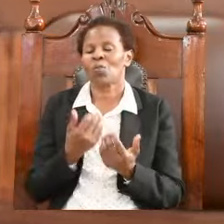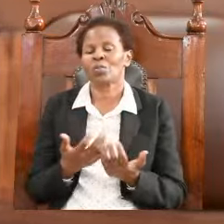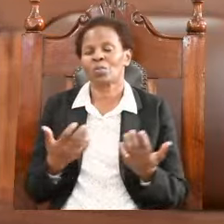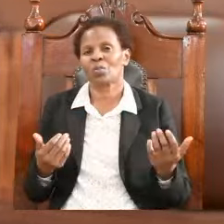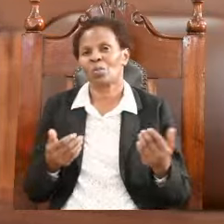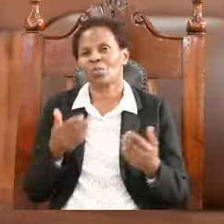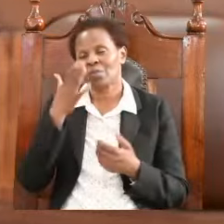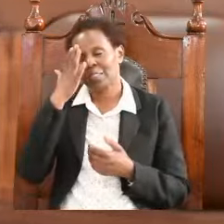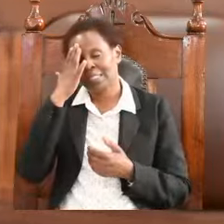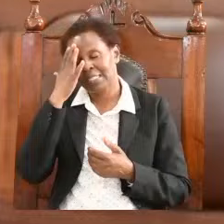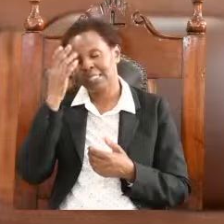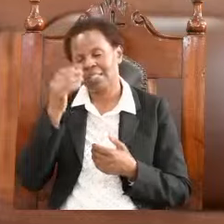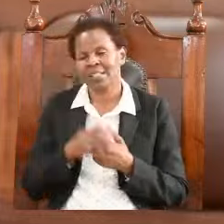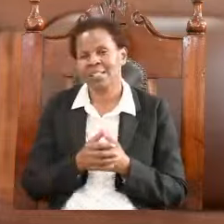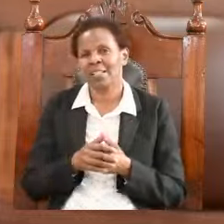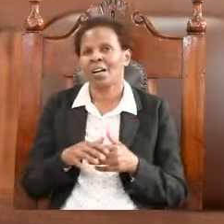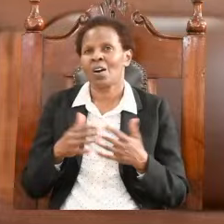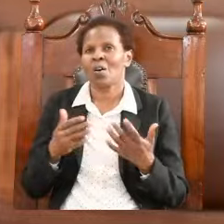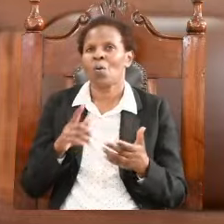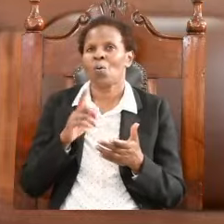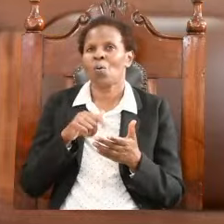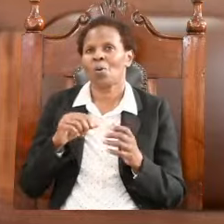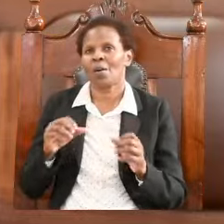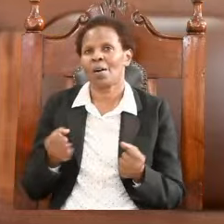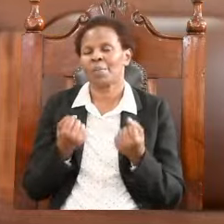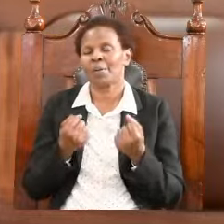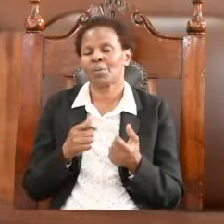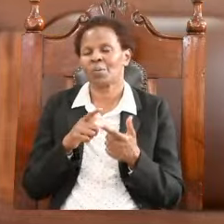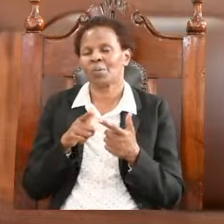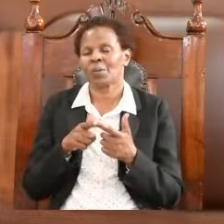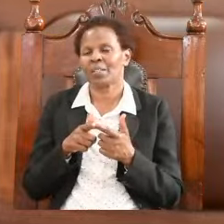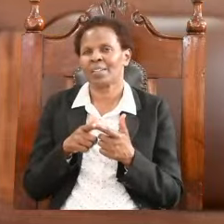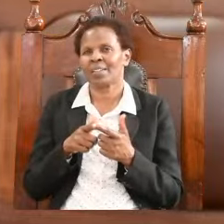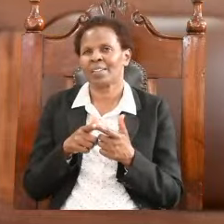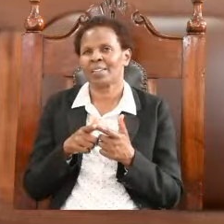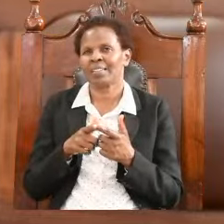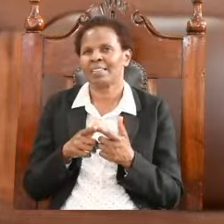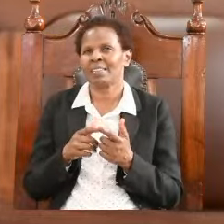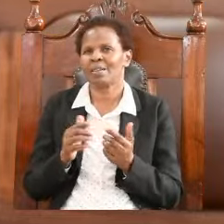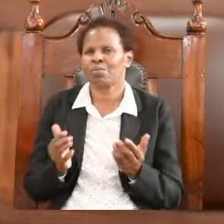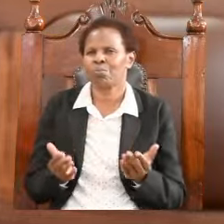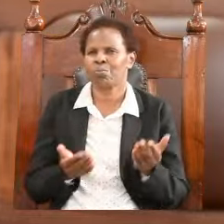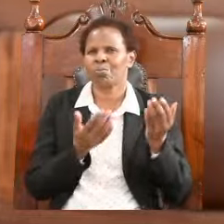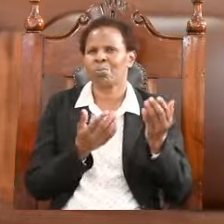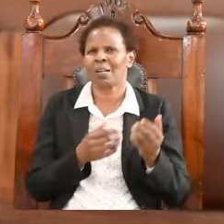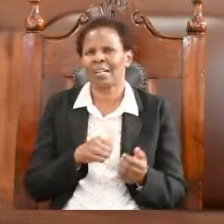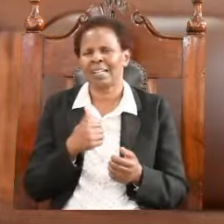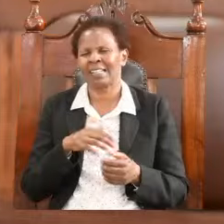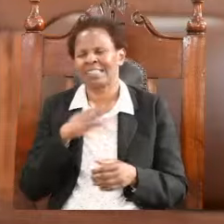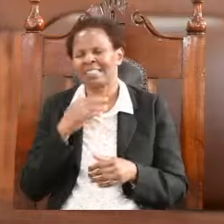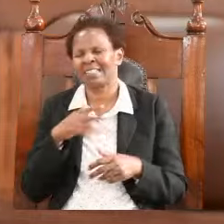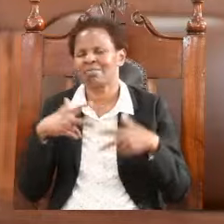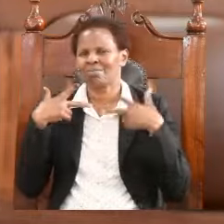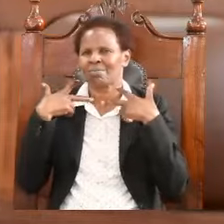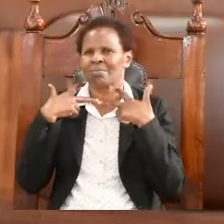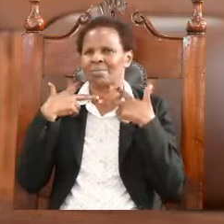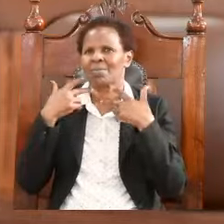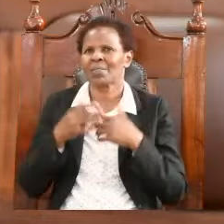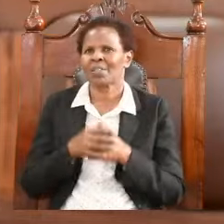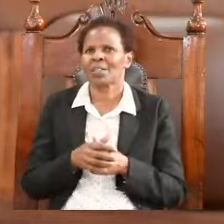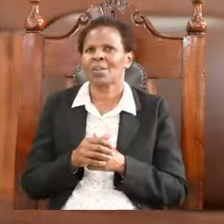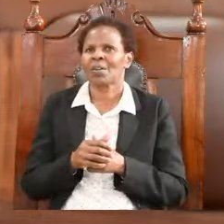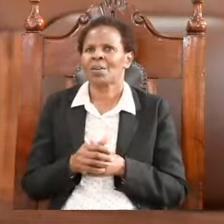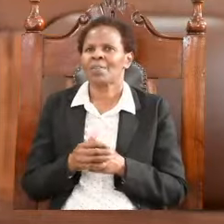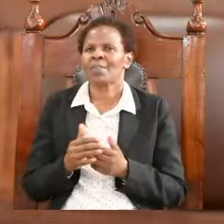Israeli ya Suriata noria gwathiaga riria mathiaga magatahwo na makakua andu amwe makamatua ngombo